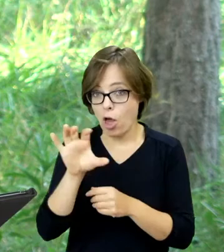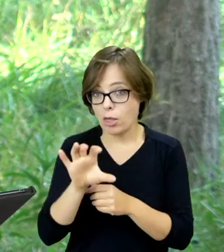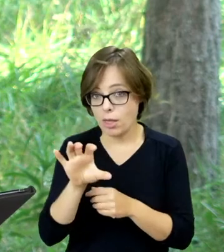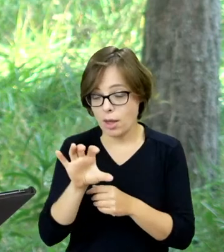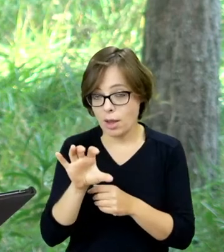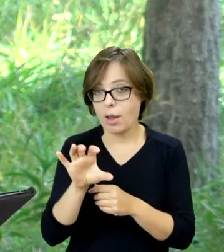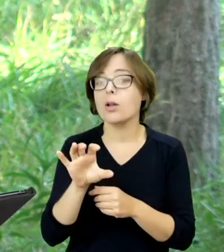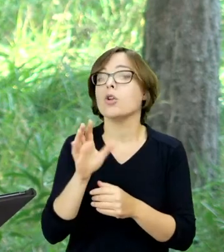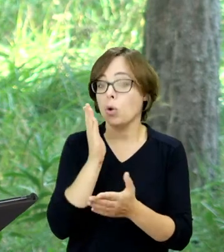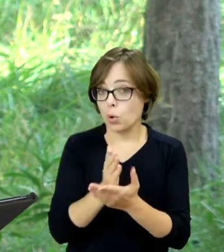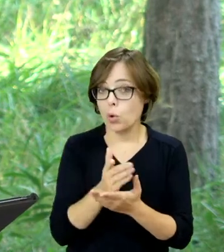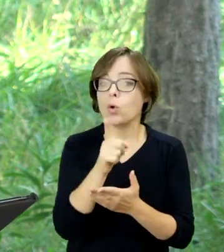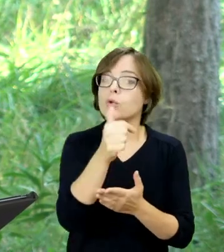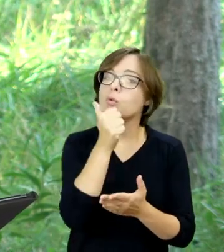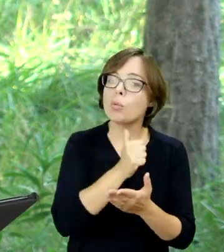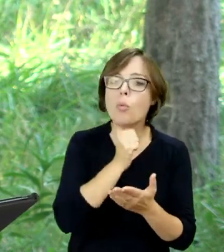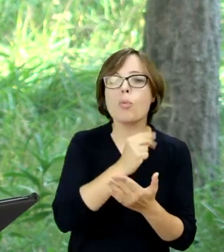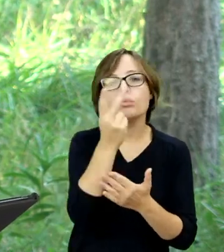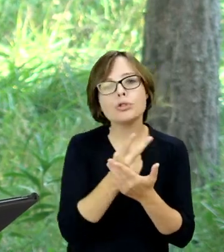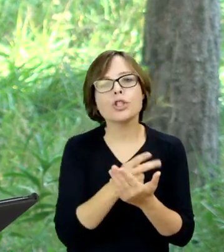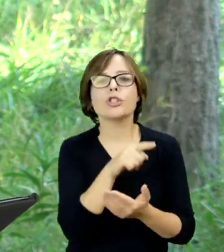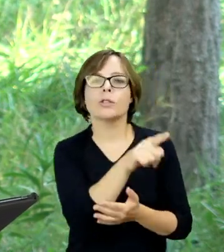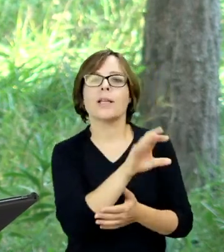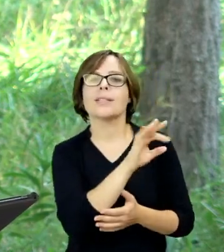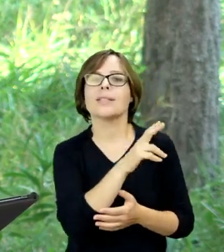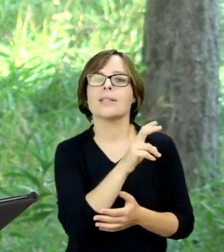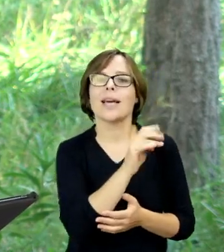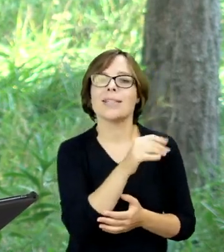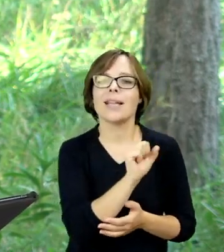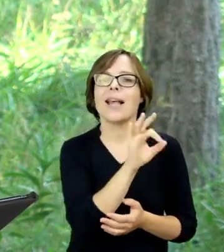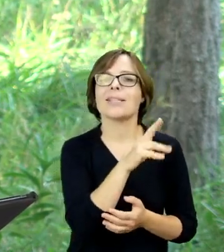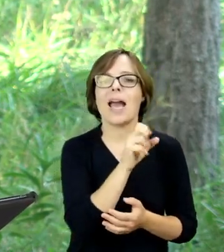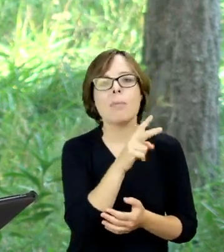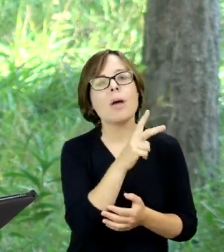zapoznać się z życiorysem Krystyny Skarbek i